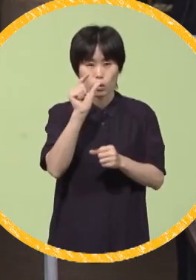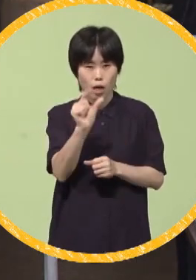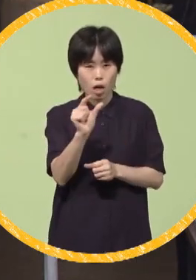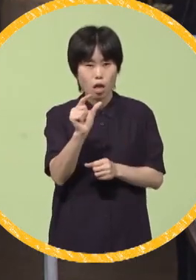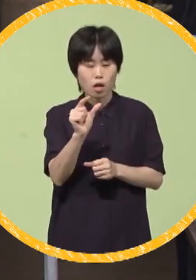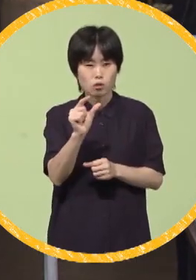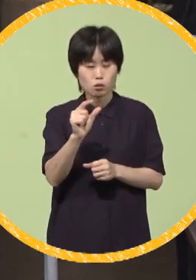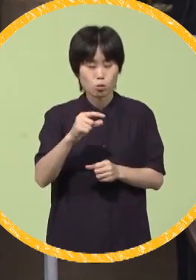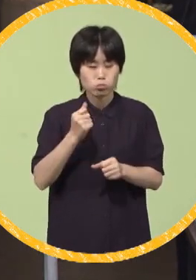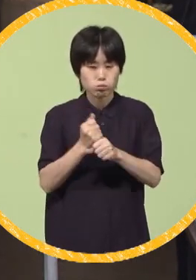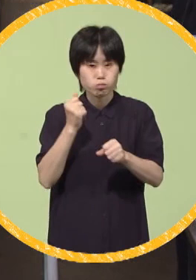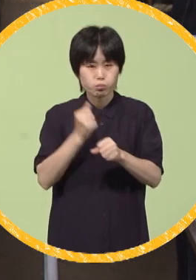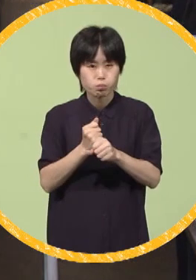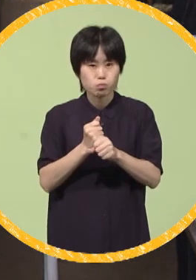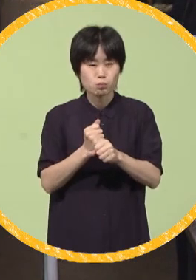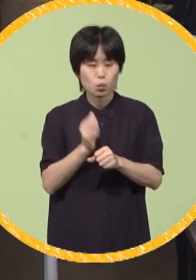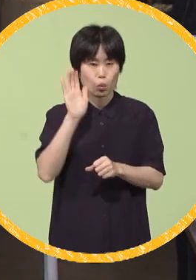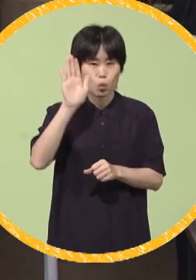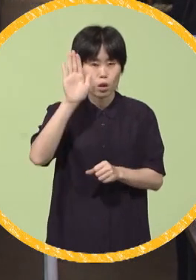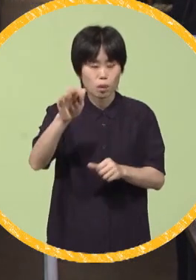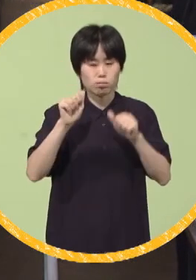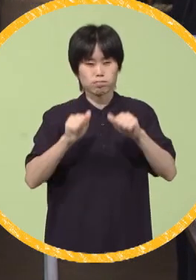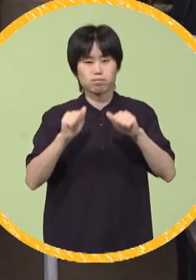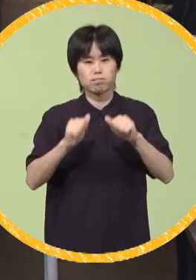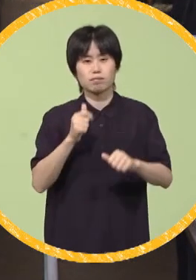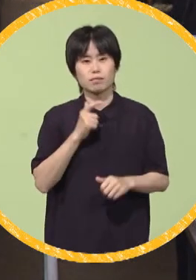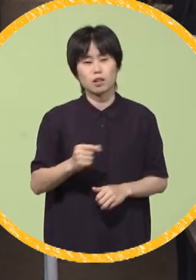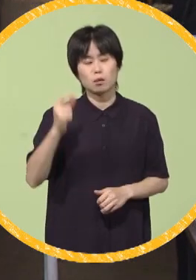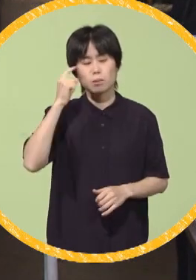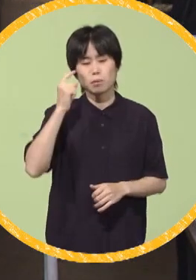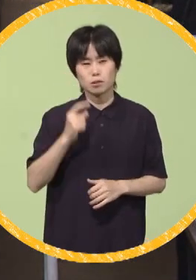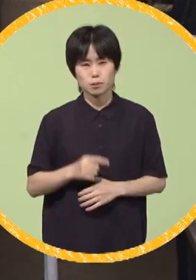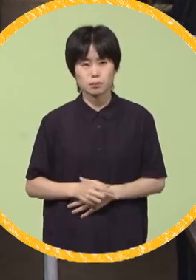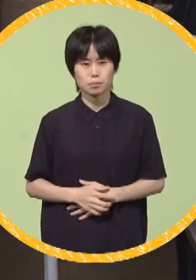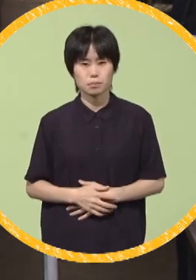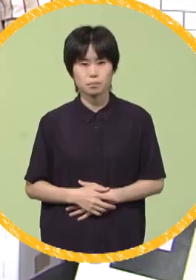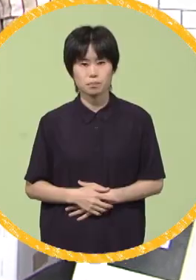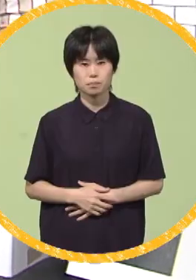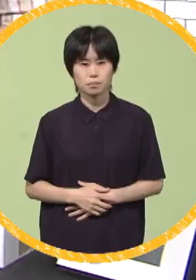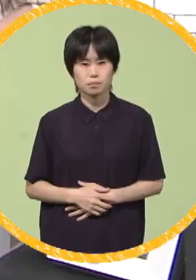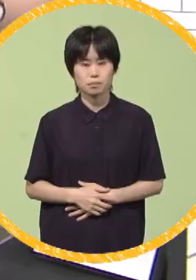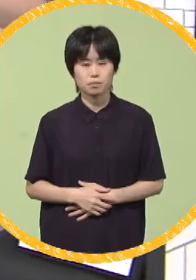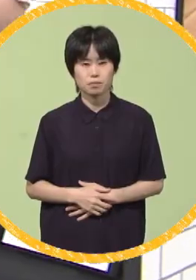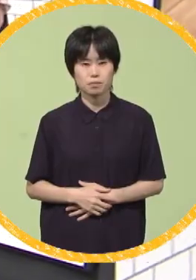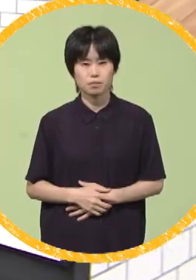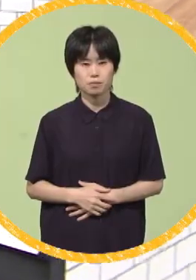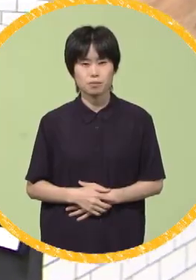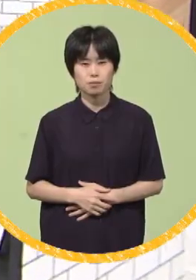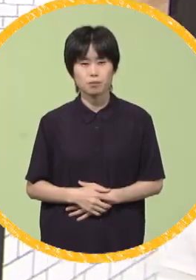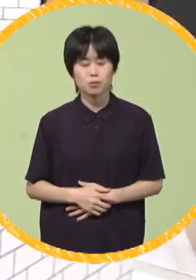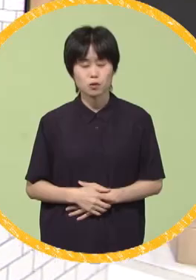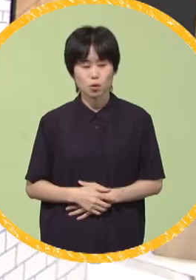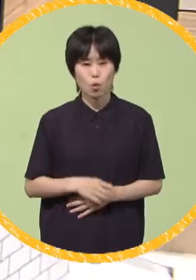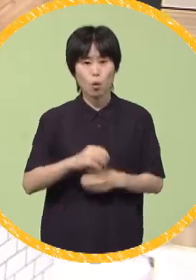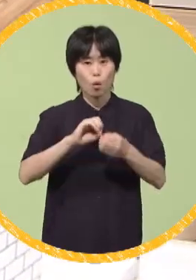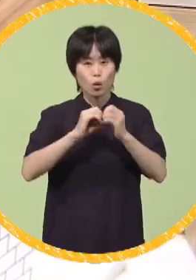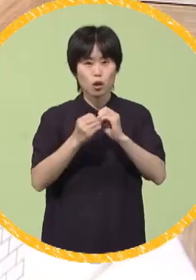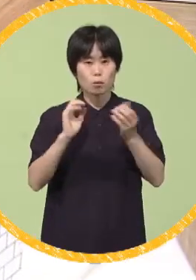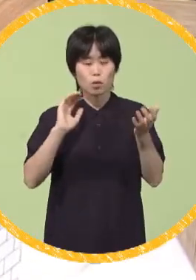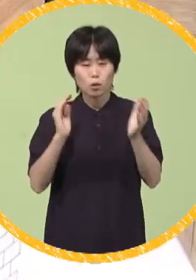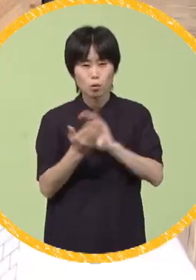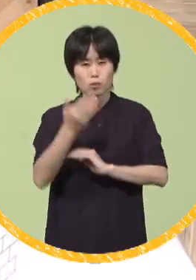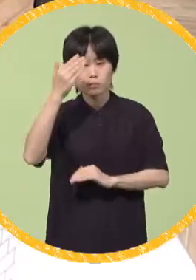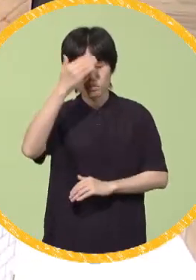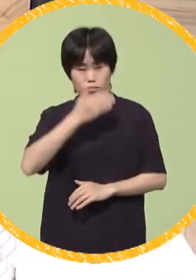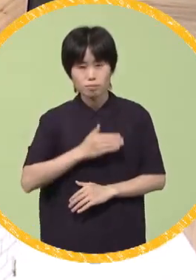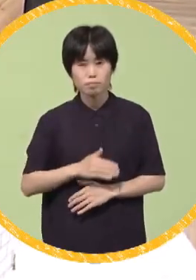上げるということにこれからも注力していきたいと考えております。 あんなに色まで変わってきちゃうんですね。 そ